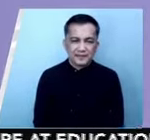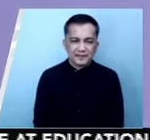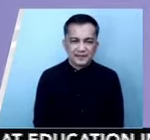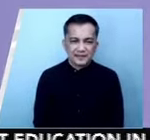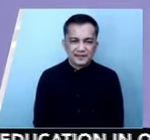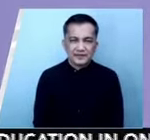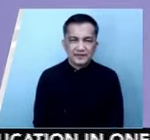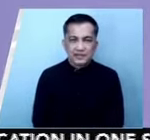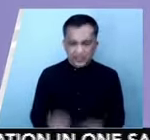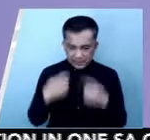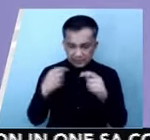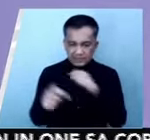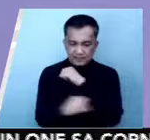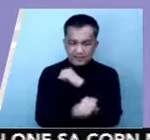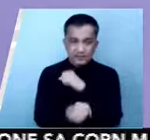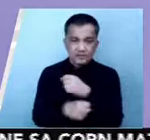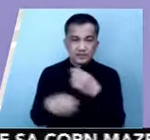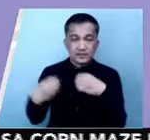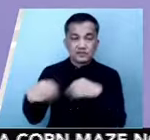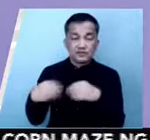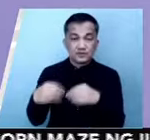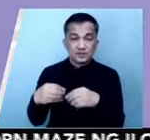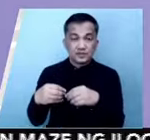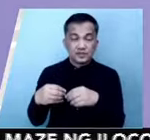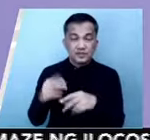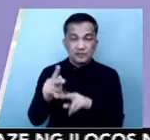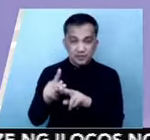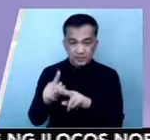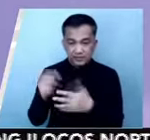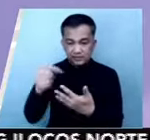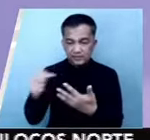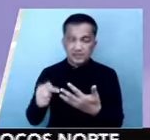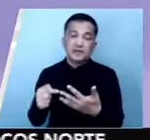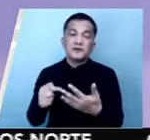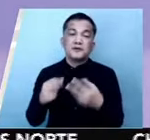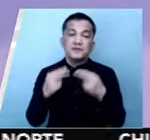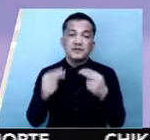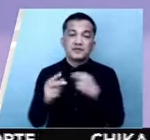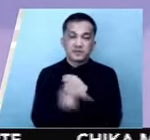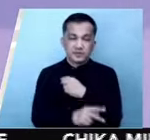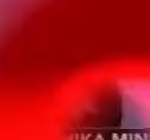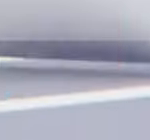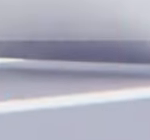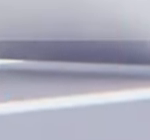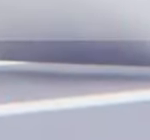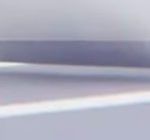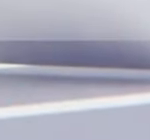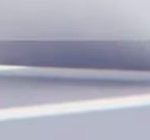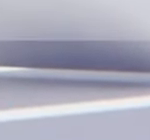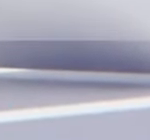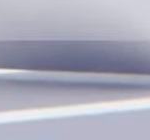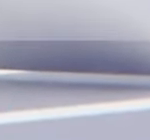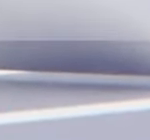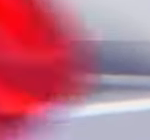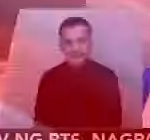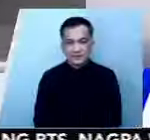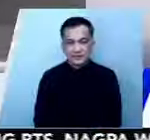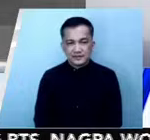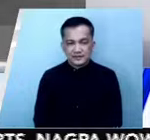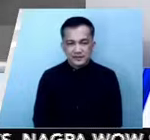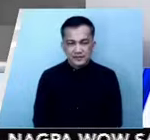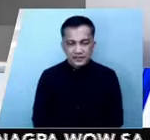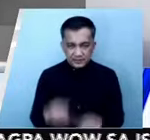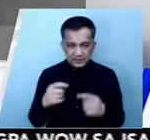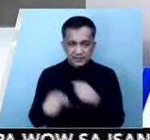Tangkang pagnanakaw sa tindahan sa Pangasinan, yan at iba pang balita probinsya, ating paspasan. Tangkang pagnanakaw sa